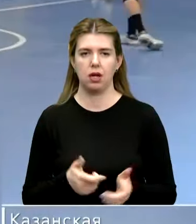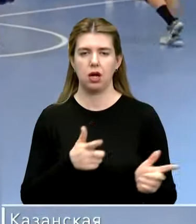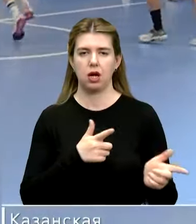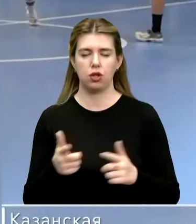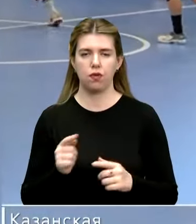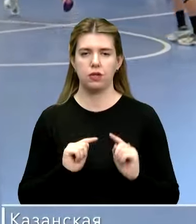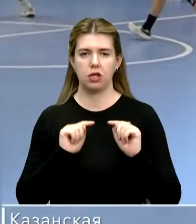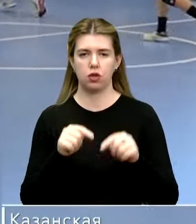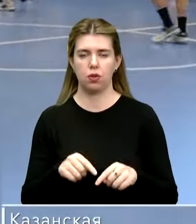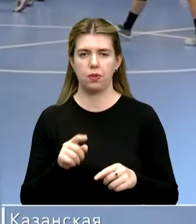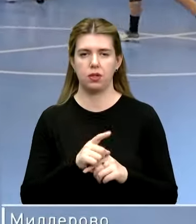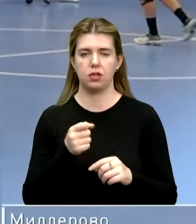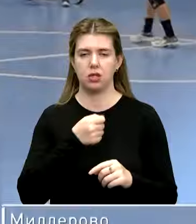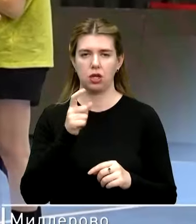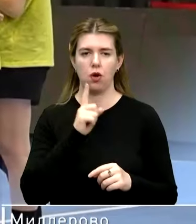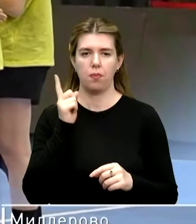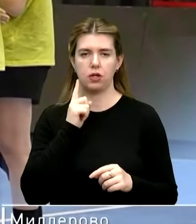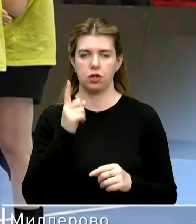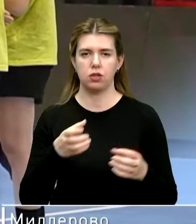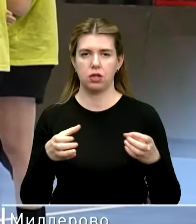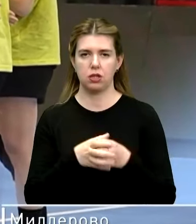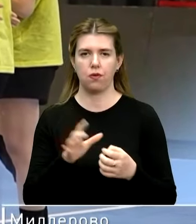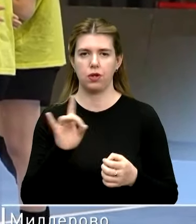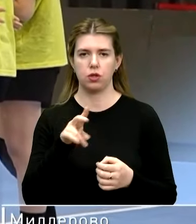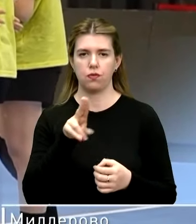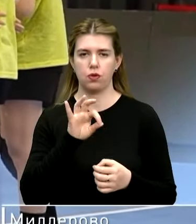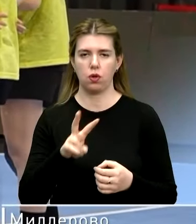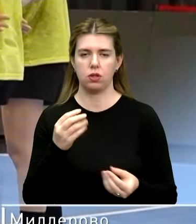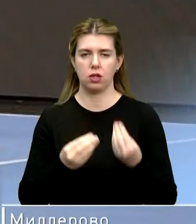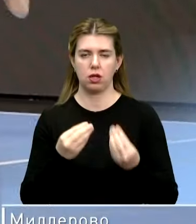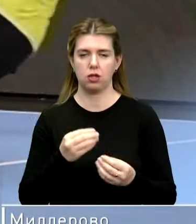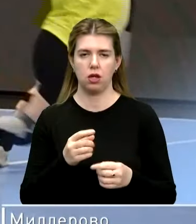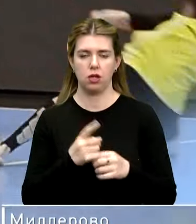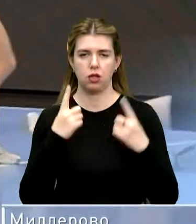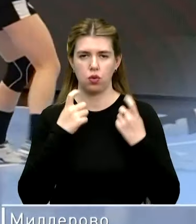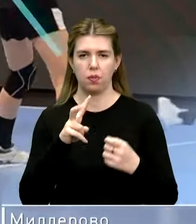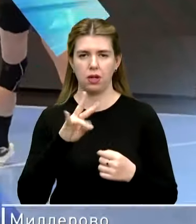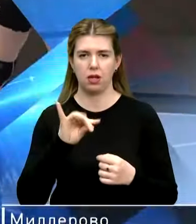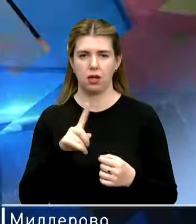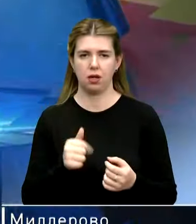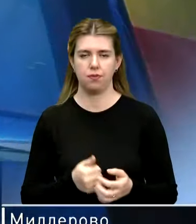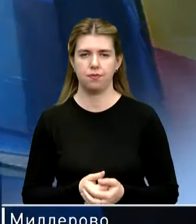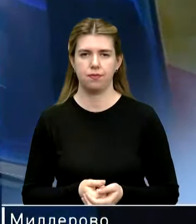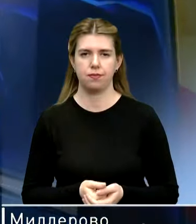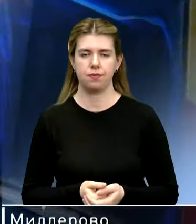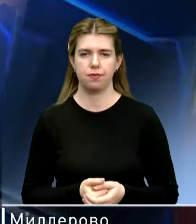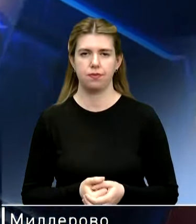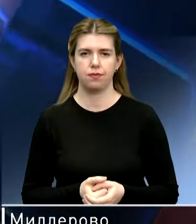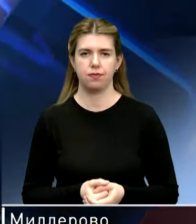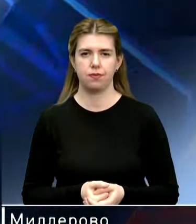Готовы заступиться за старших. Молодежный состав Ростов-Дона сыграет в Суперлиге.